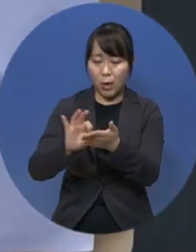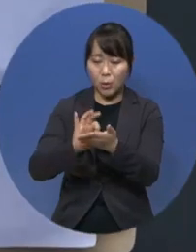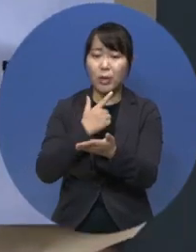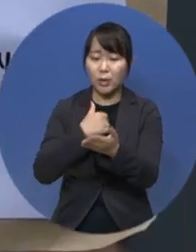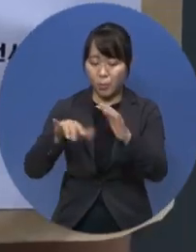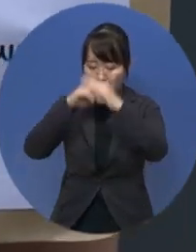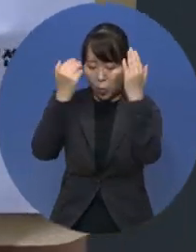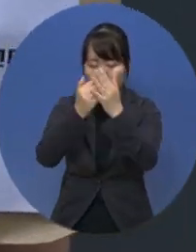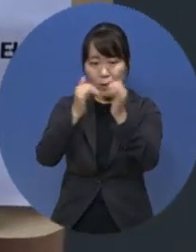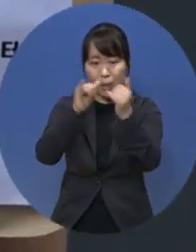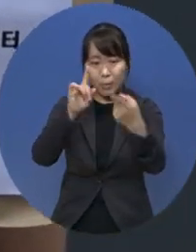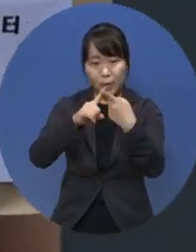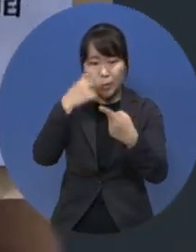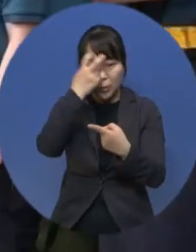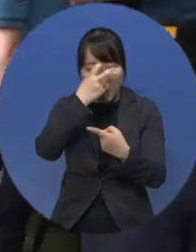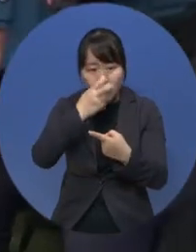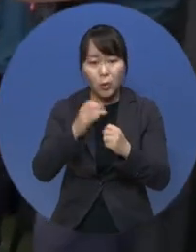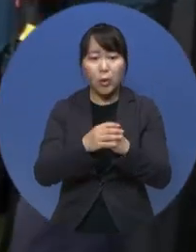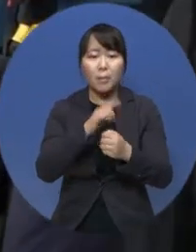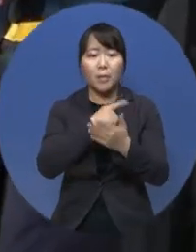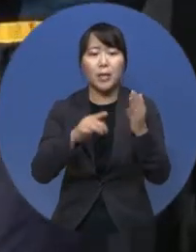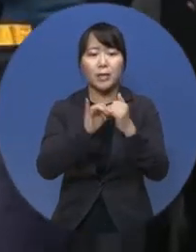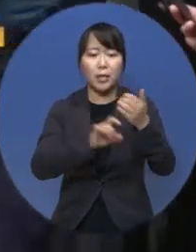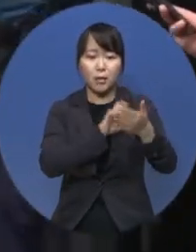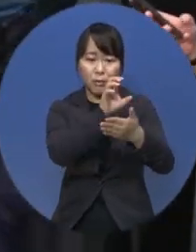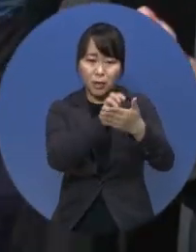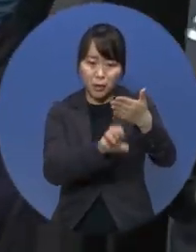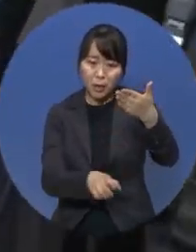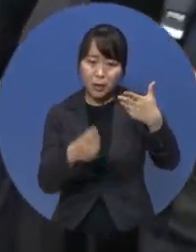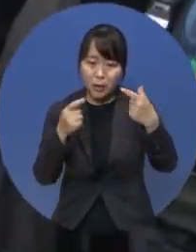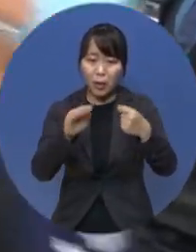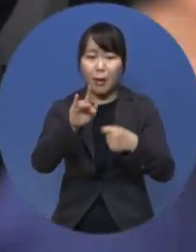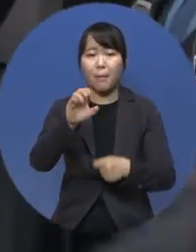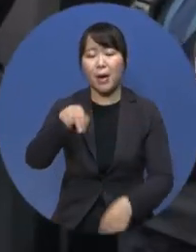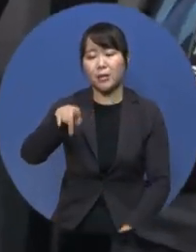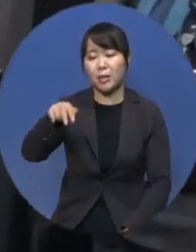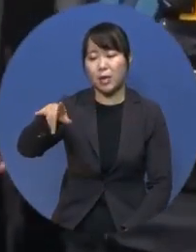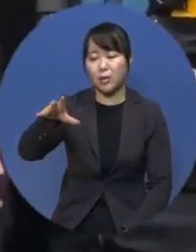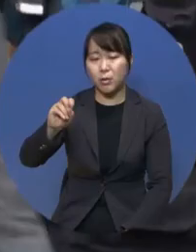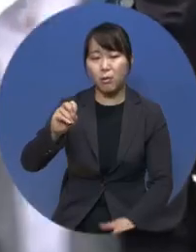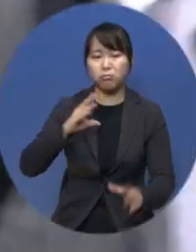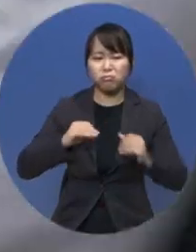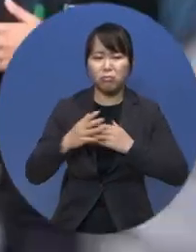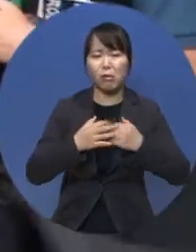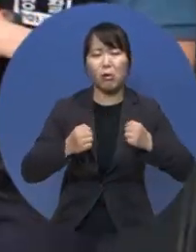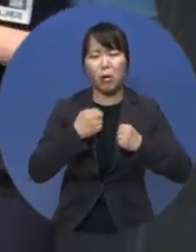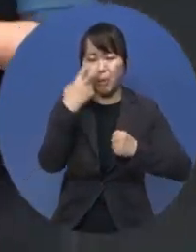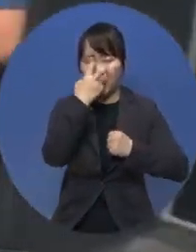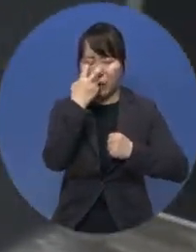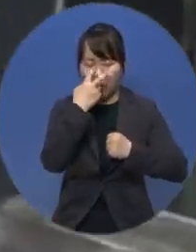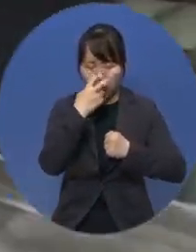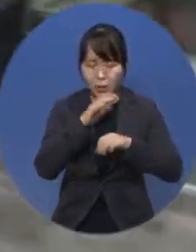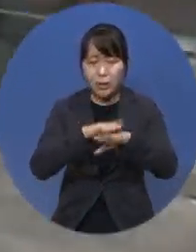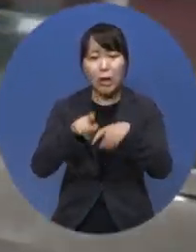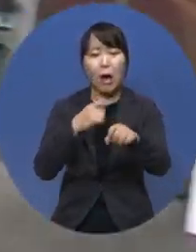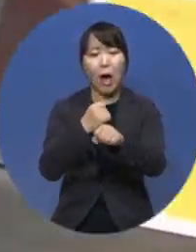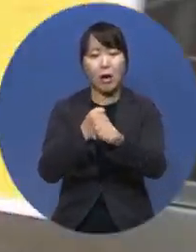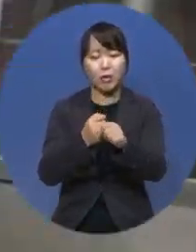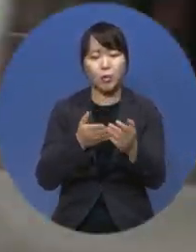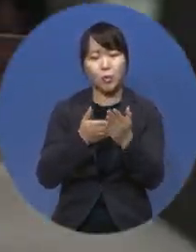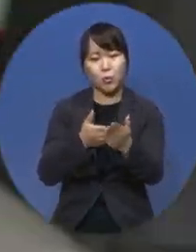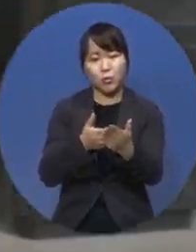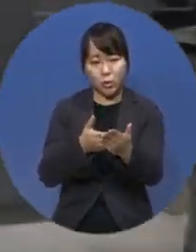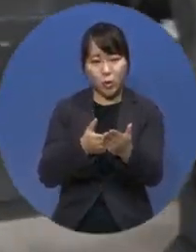전수조사 와 피해자 등록 등 방사선 물질에 장기간 건 당분이 저격을 시행하다 경서를